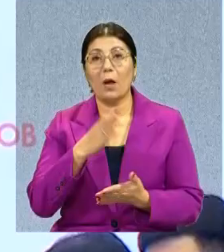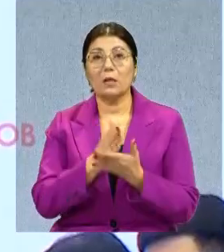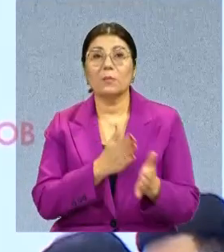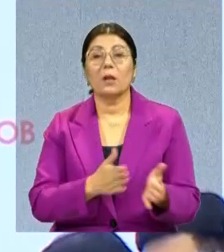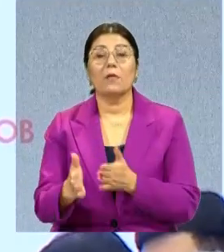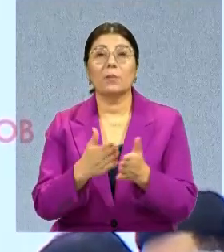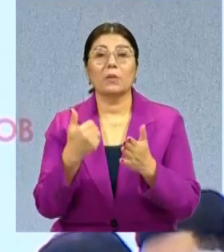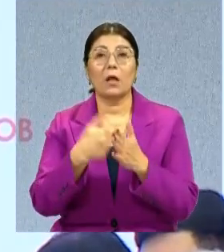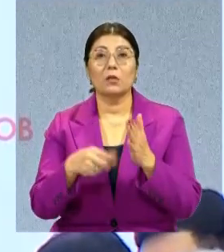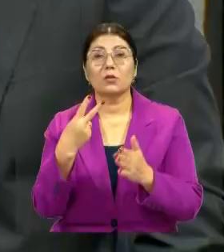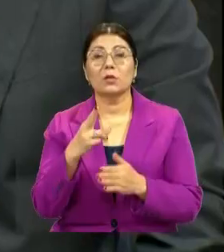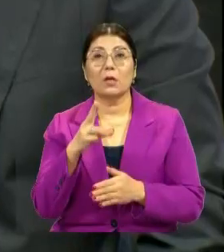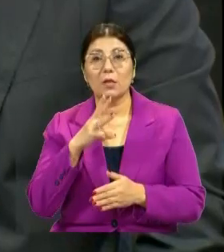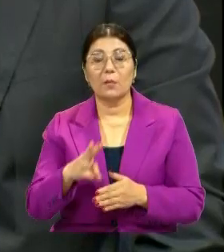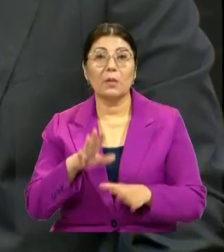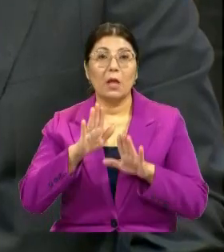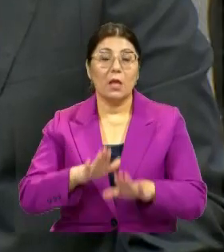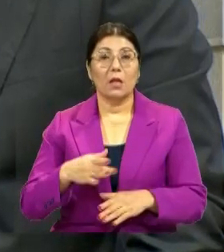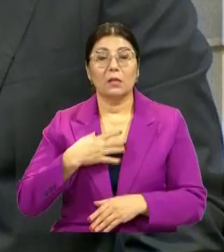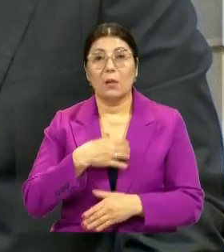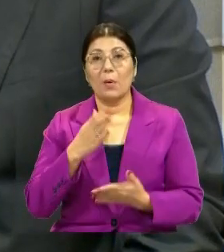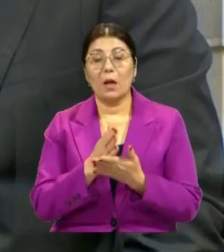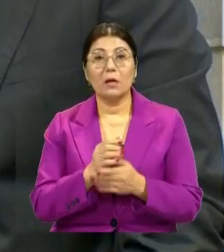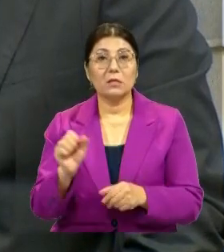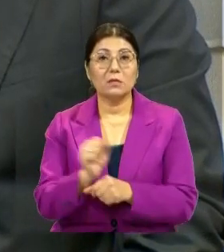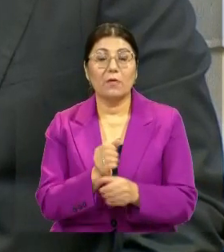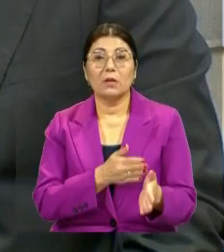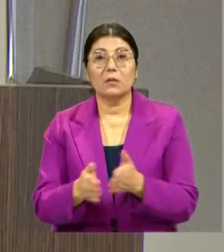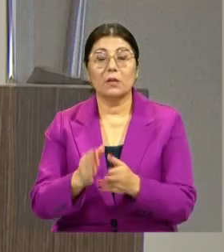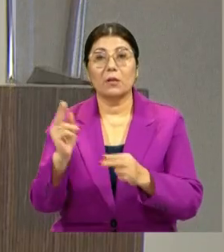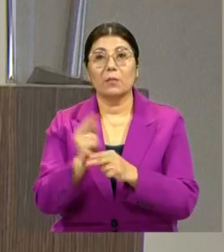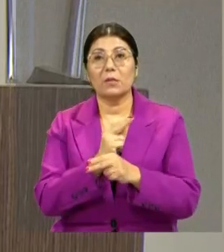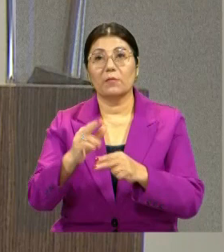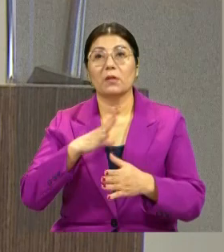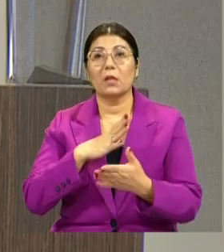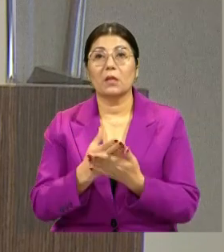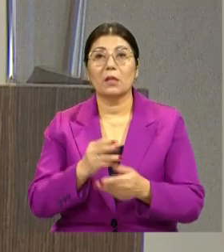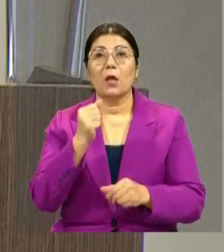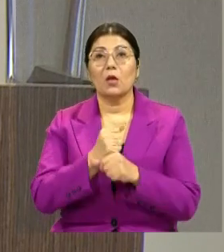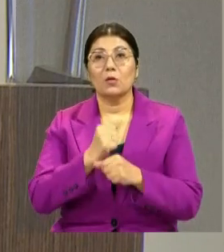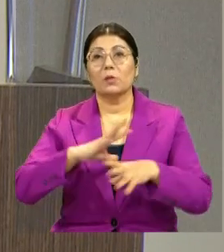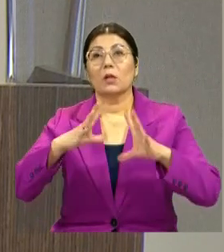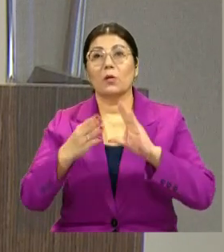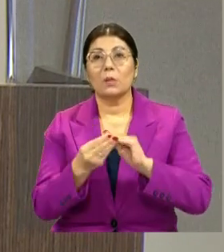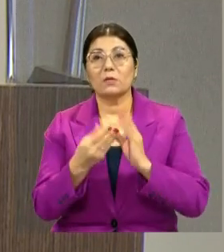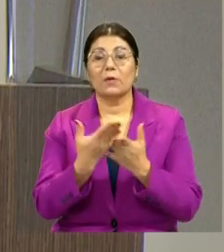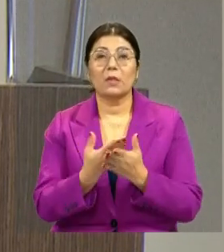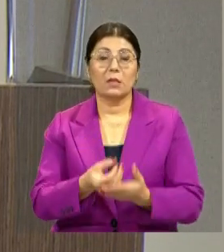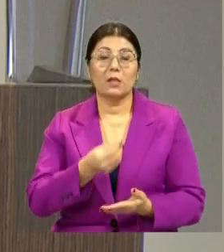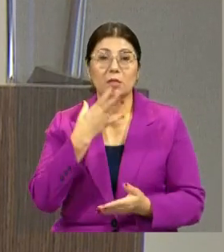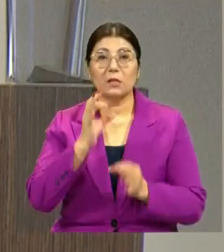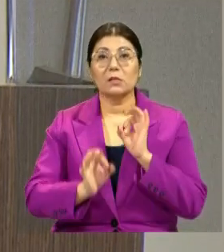автожол, 602 шақырым жергілікті маңызы бар автожол жөнделіп салынды. Атқарылған жұмыстың қорытындысы бойынша жақсы